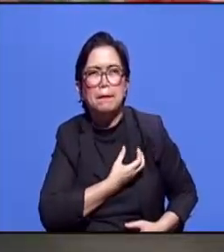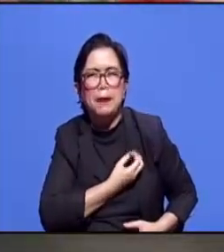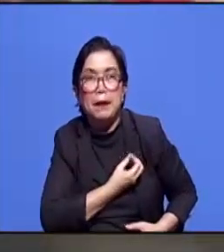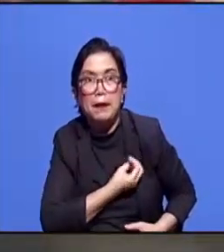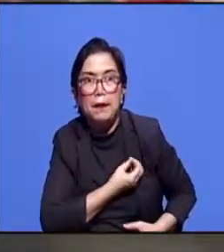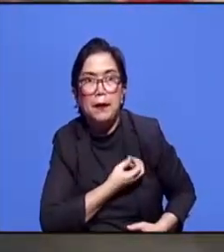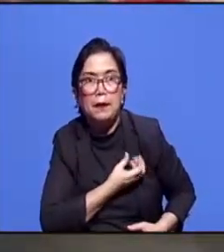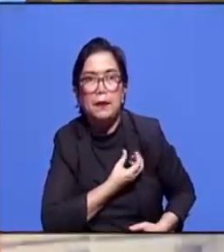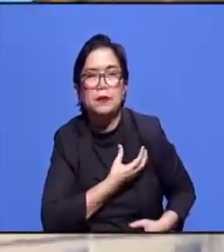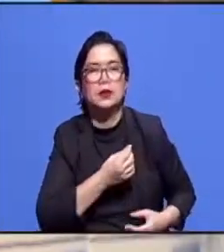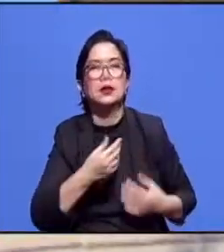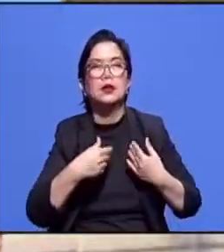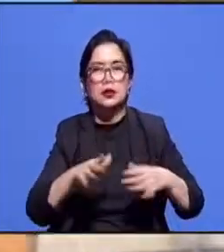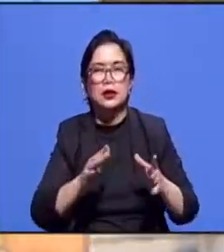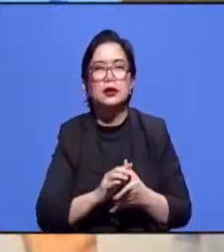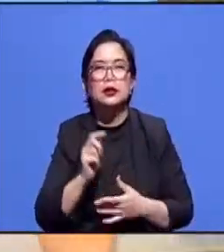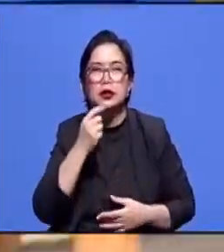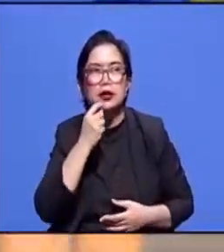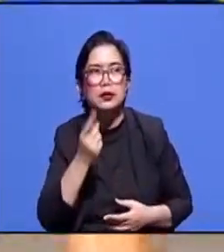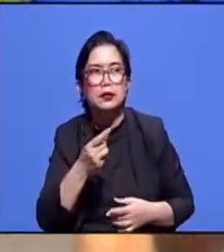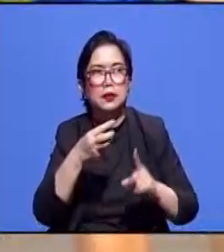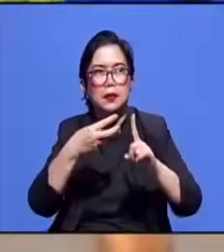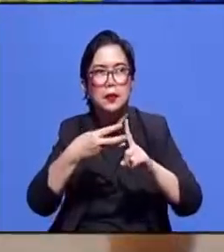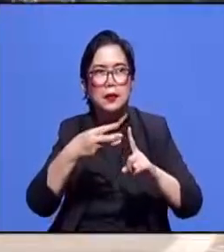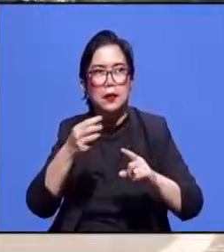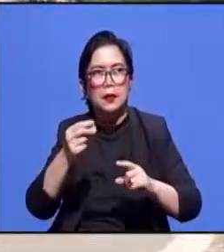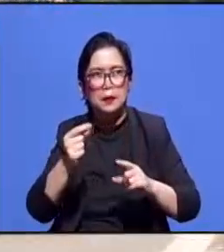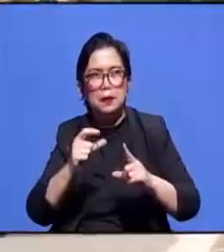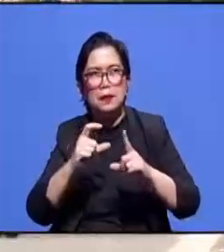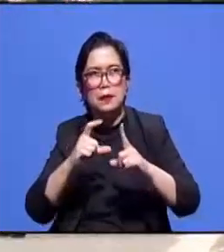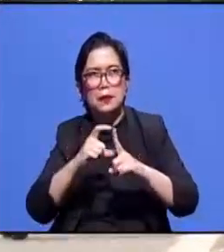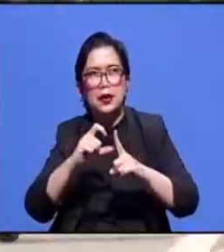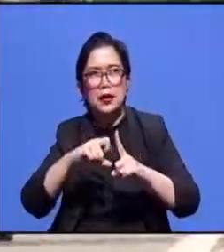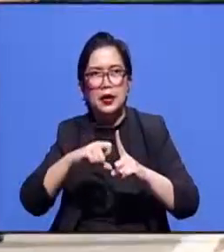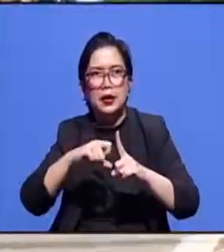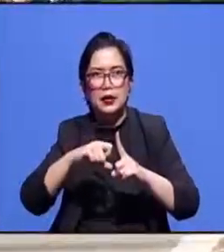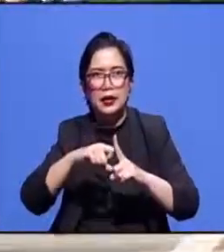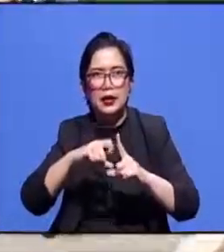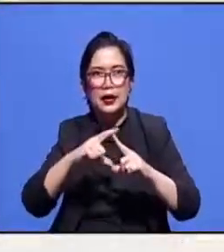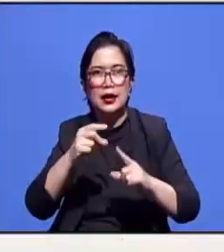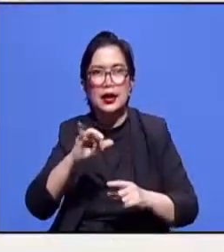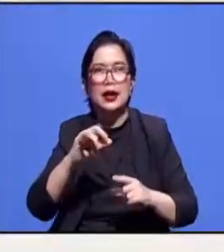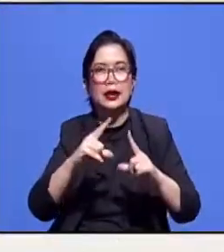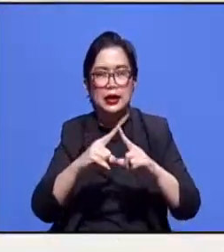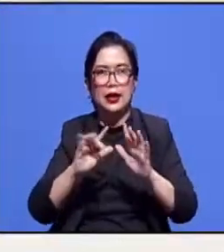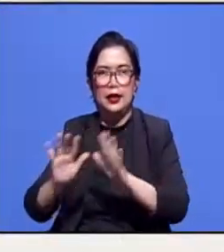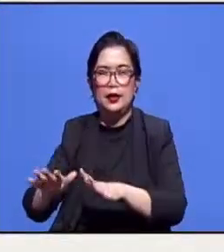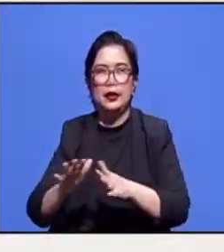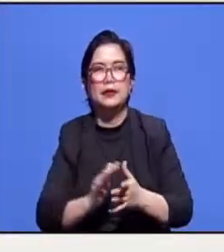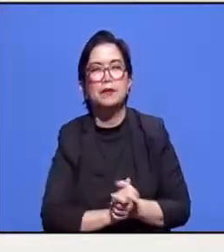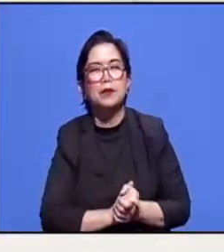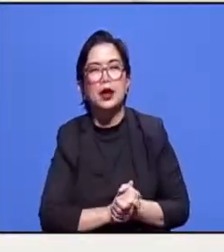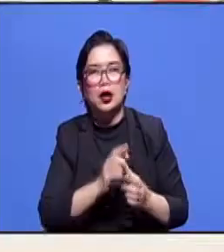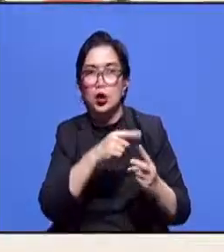Sementara detak jantung lambat dari normal disebut bradikardia. Gejala aritmia takikardia